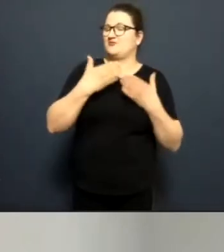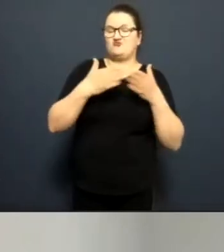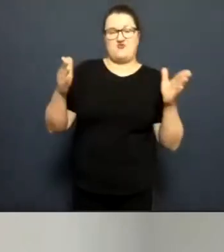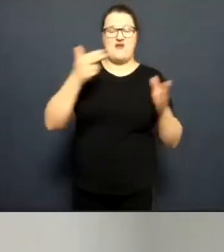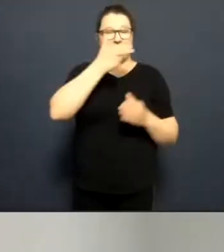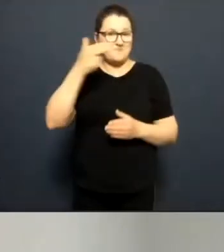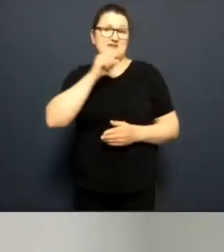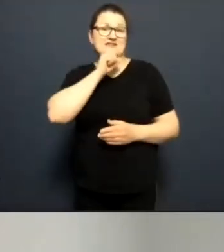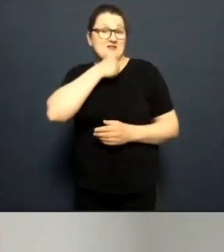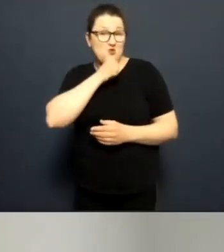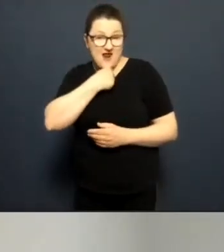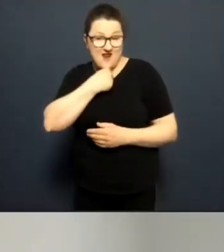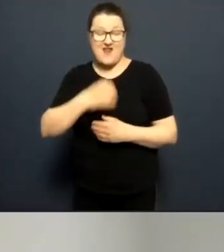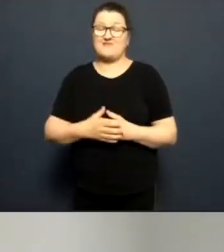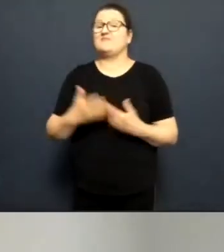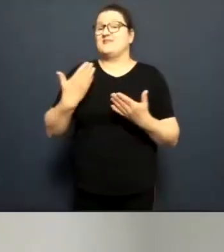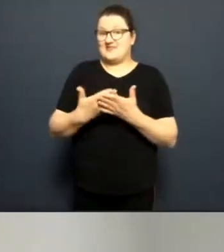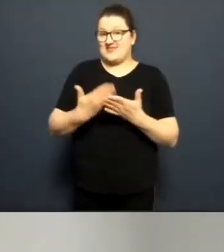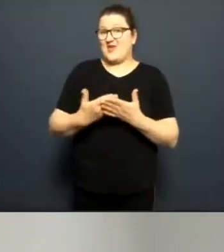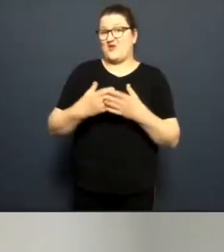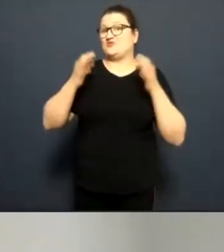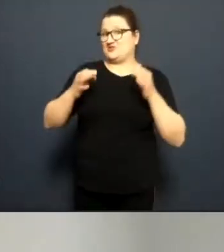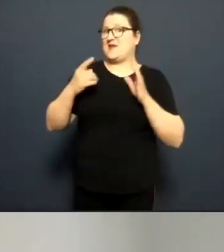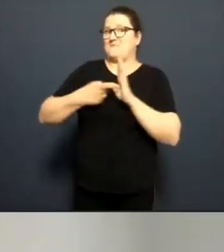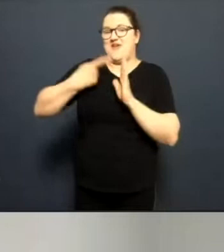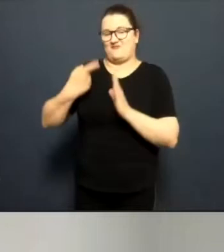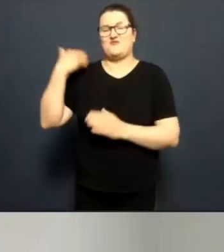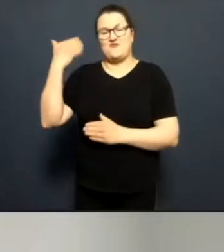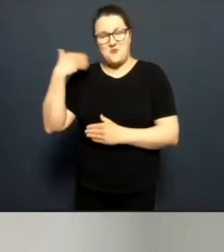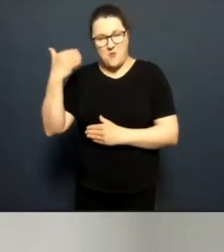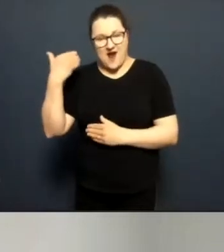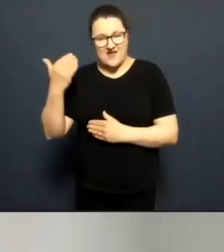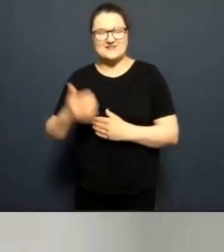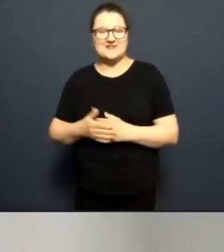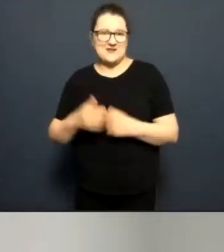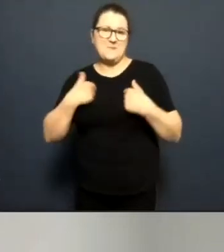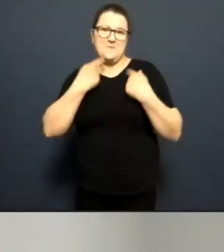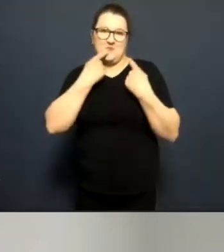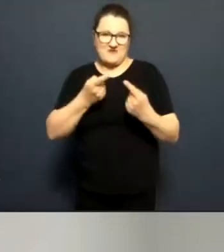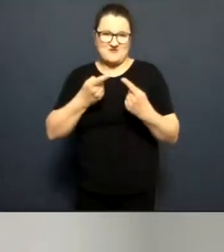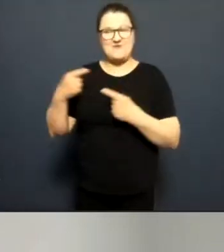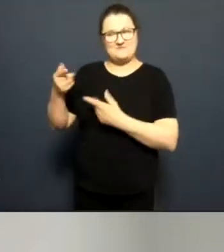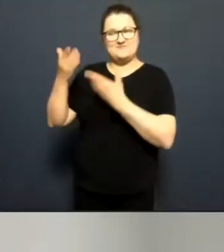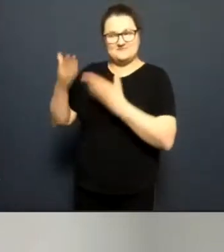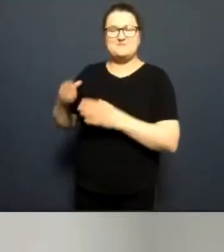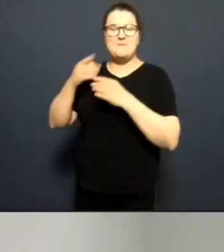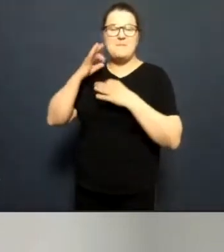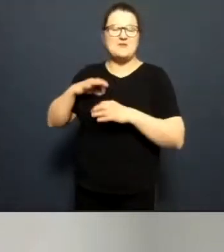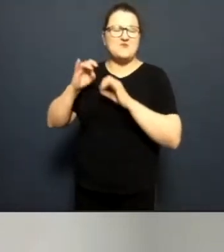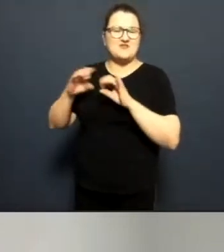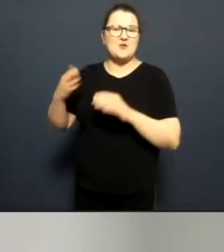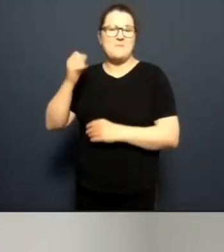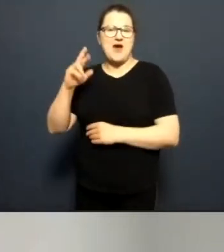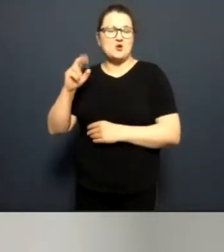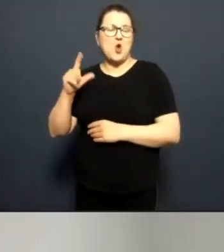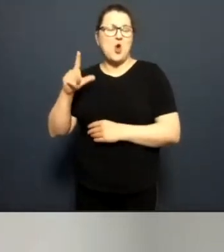tematyki senioralnej. Tak też ten pierwszy nasz dzisiejszy wykład, tak jak powiedziałem, jest z nami Pani Profesor Mariola Bieńko.